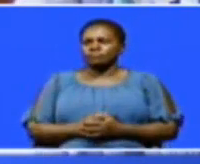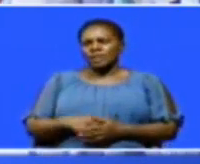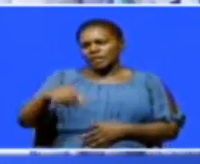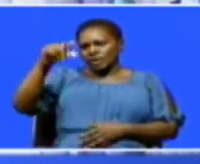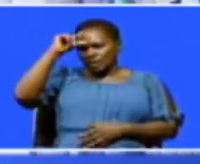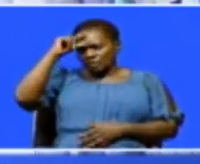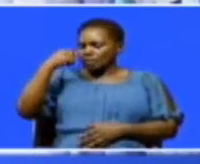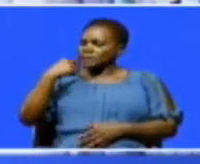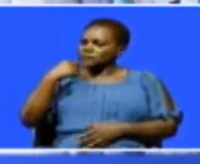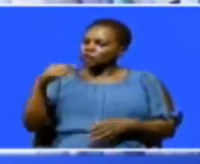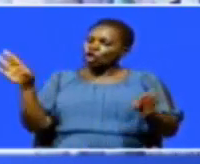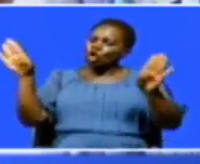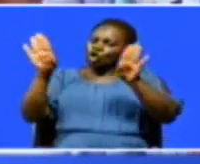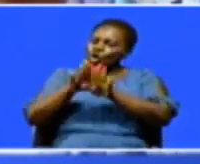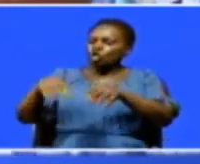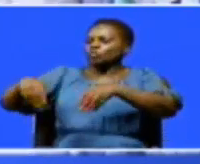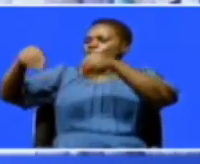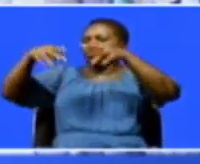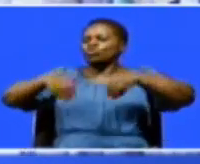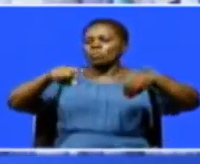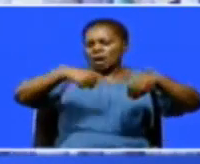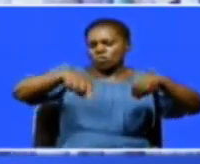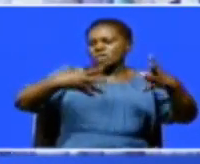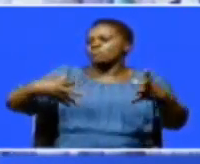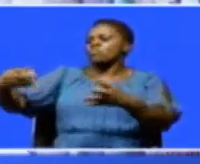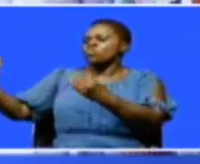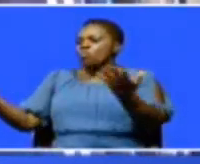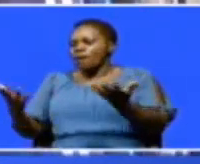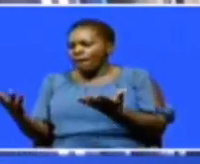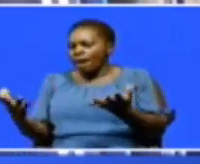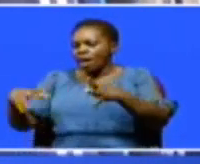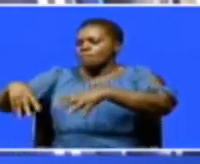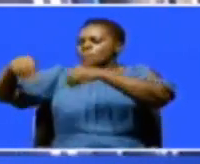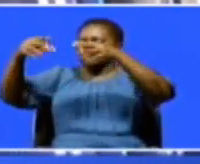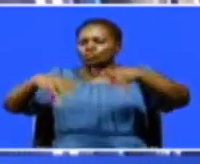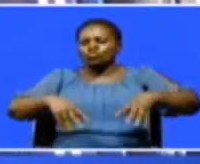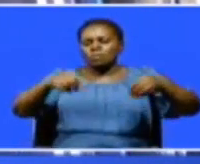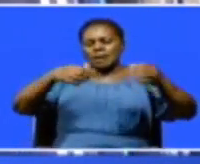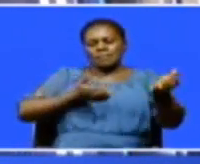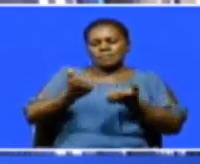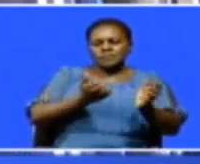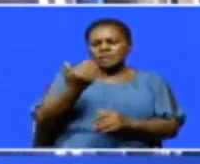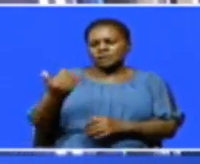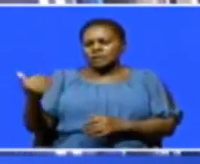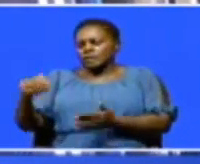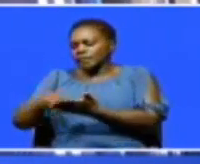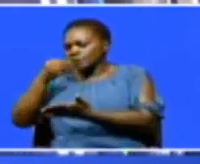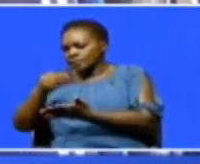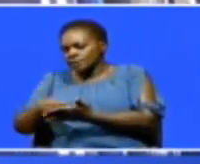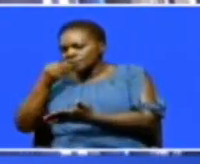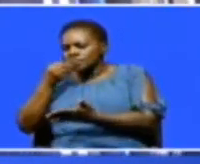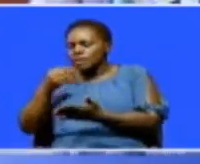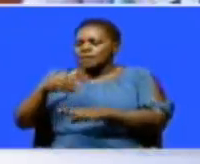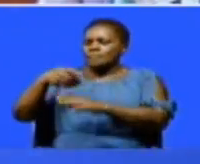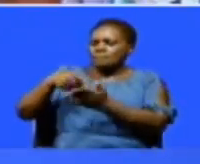Serikali kisema inafunga hii mtumba, tutaenda wapi? Hii mtumba ndio tunauza, watoto wanakula, tunalipa